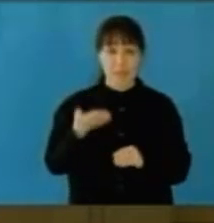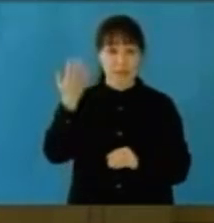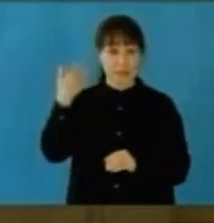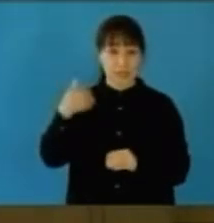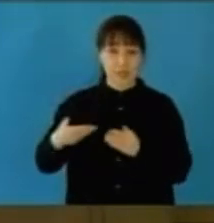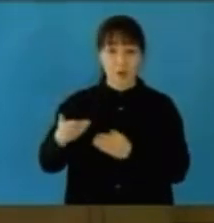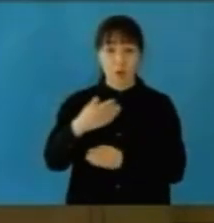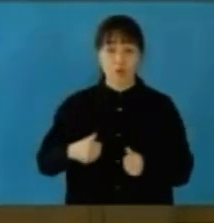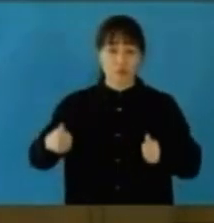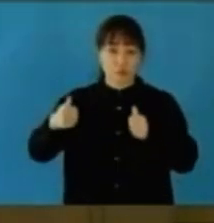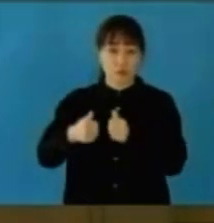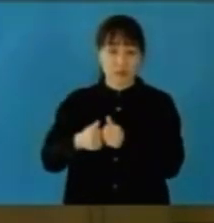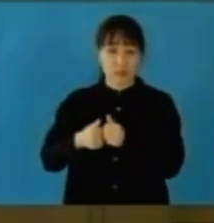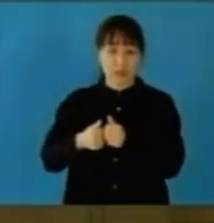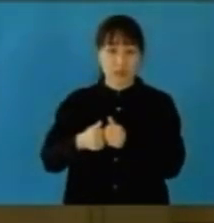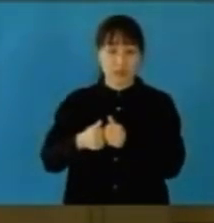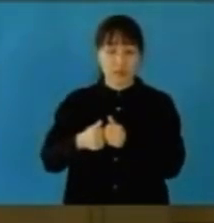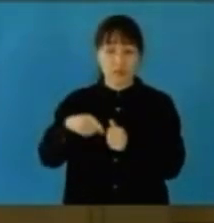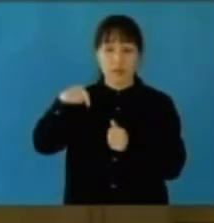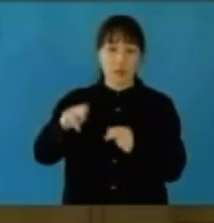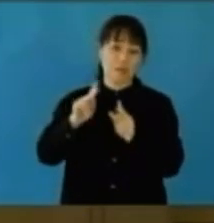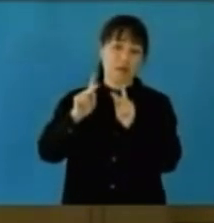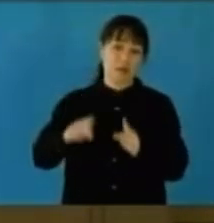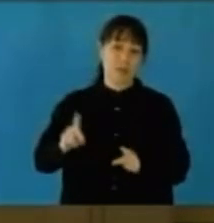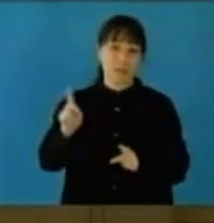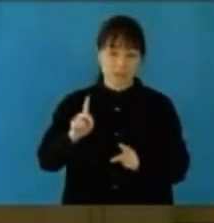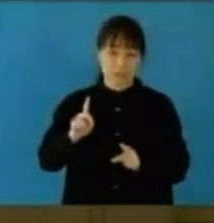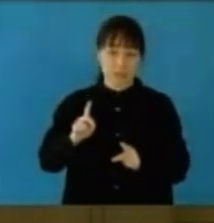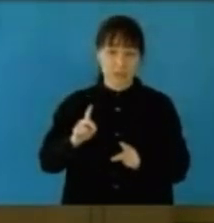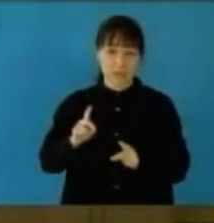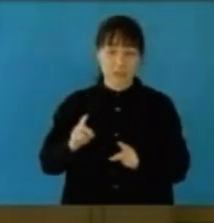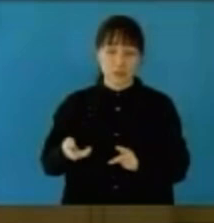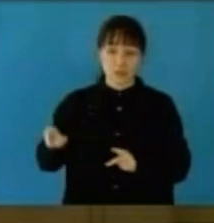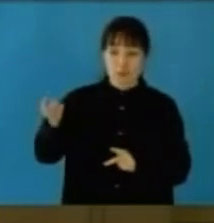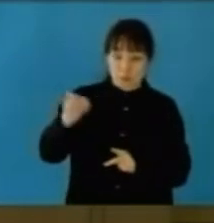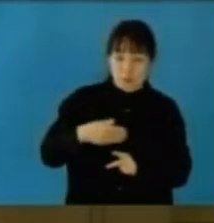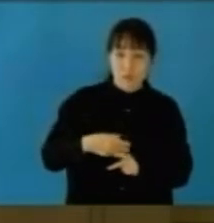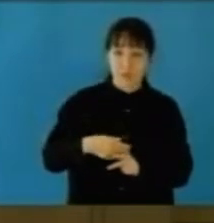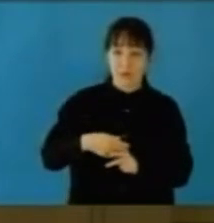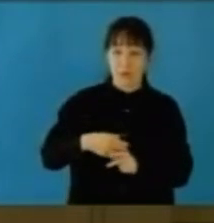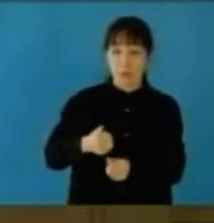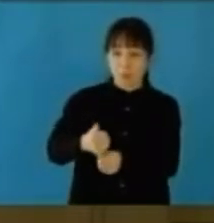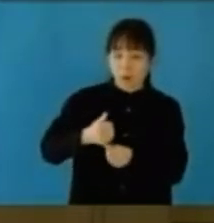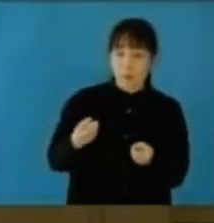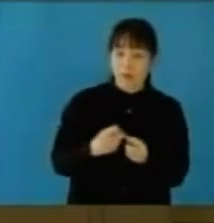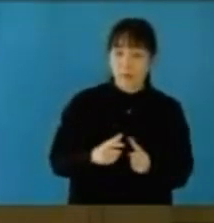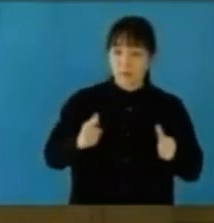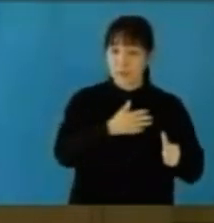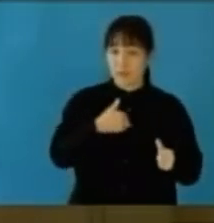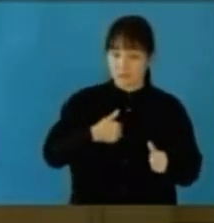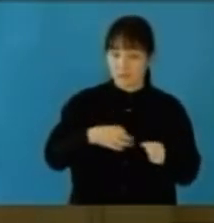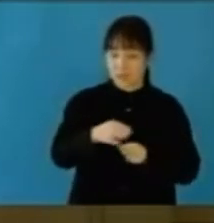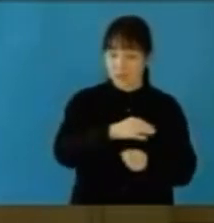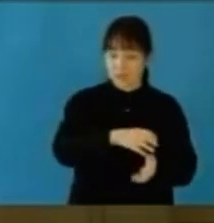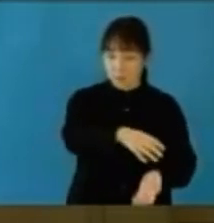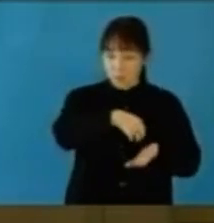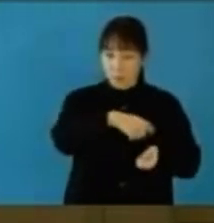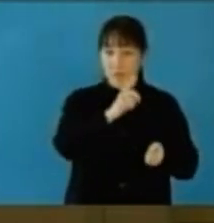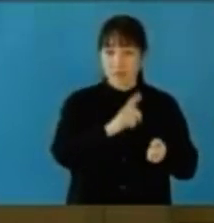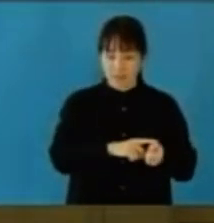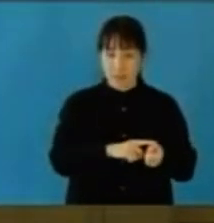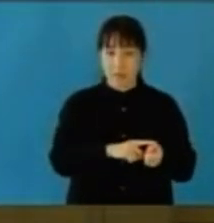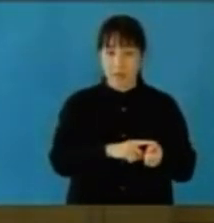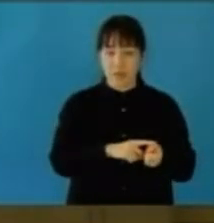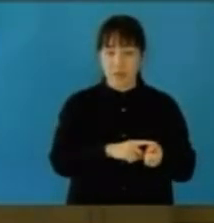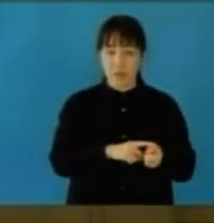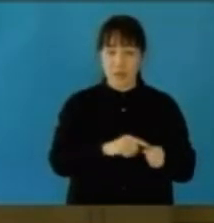交流戦を踏まえてですね、どういう課題があったのか、それを踏まえて前回以上の観客数を目指して、さらなる経済効果につなげるためには、にぎわいの創出